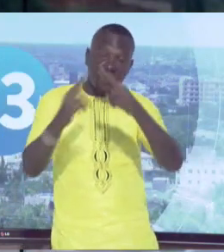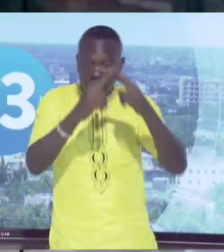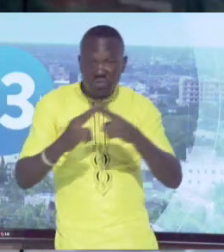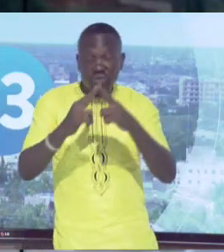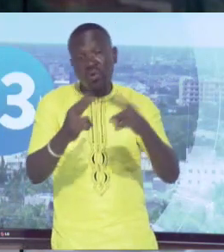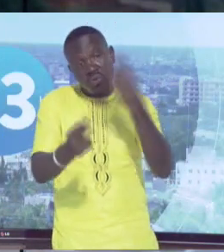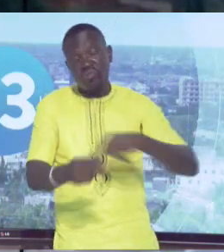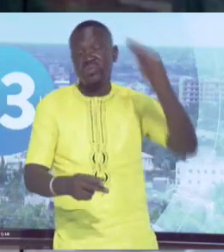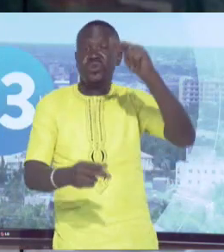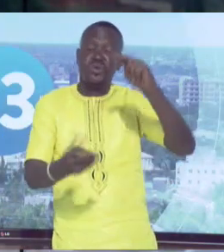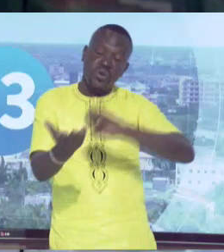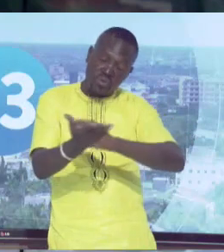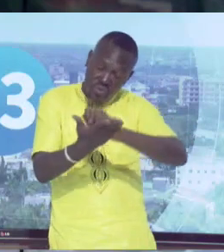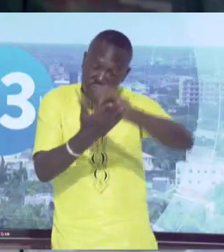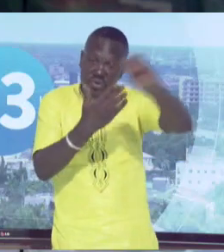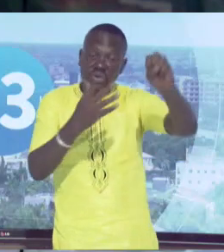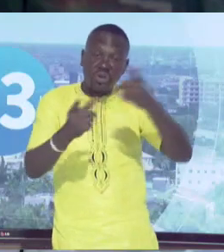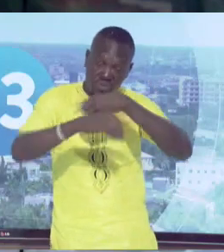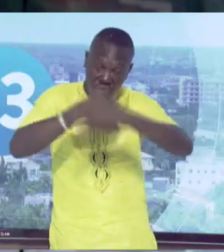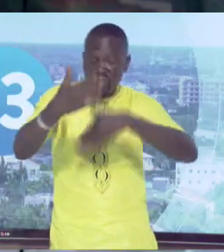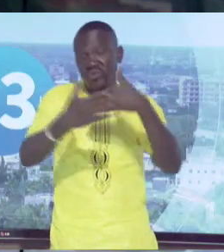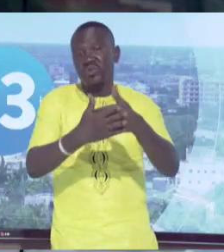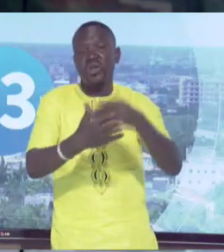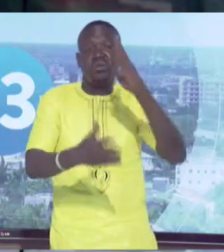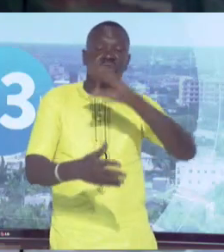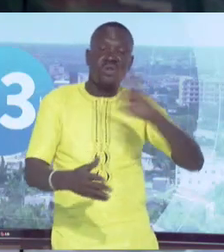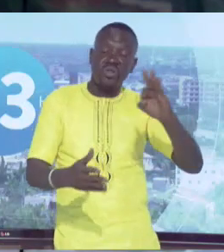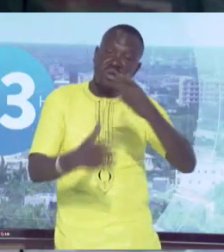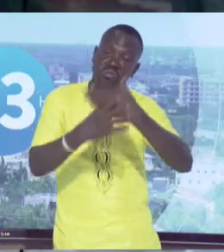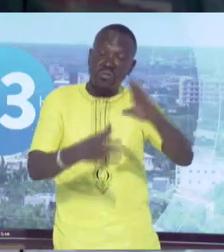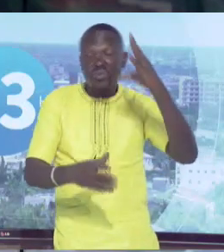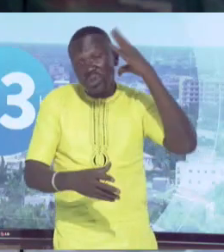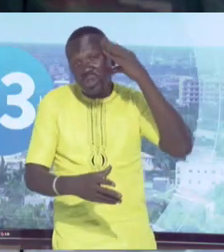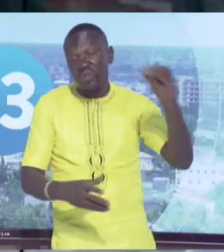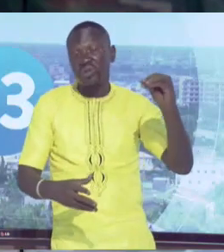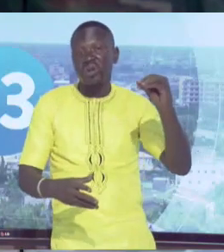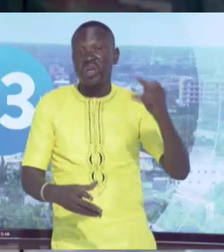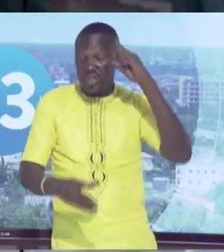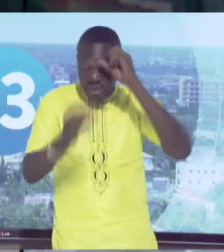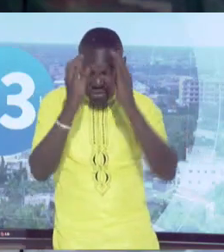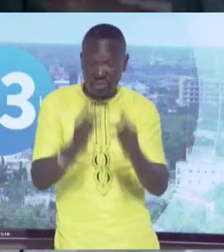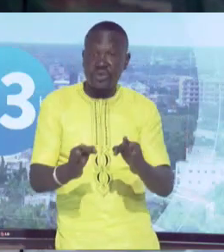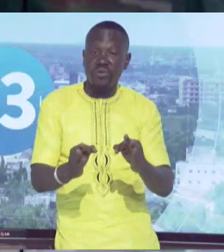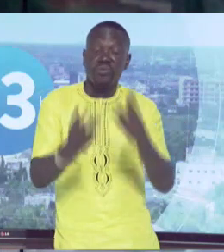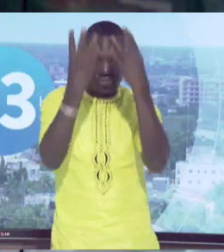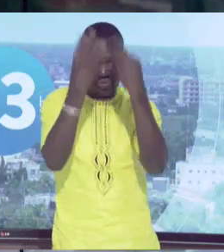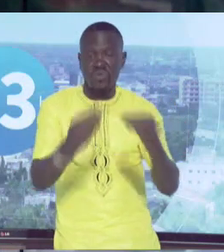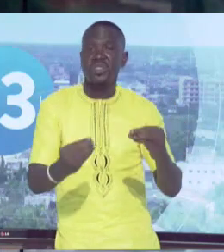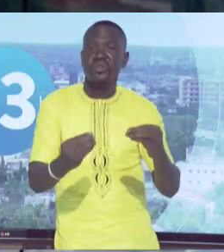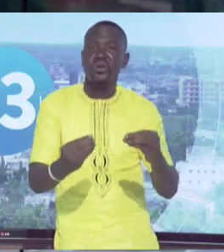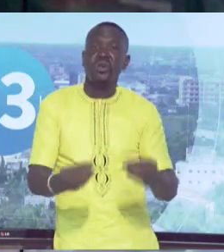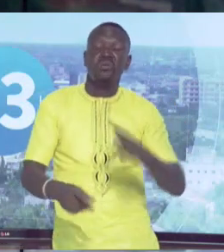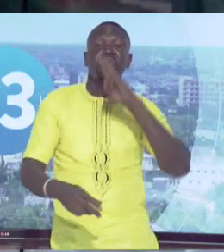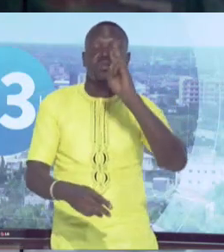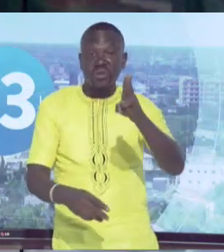niveau sur la couverture sanitaire universelle. Le Burkina y partage son expérience, ses aspirations et des solutions pour la concrétisation